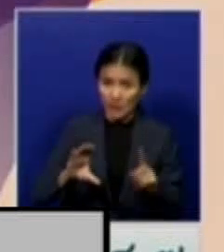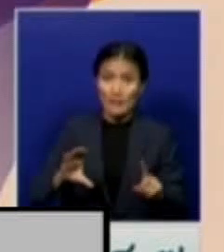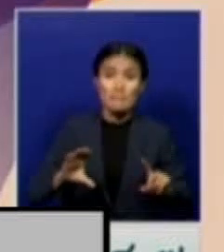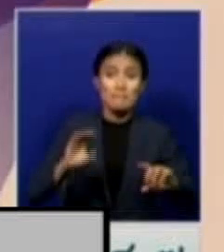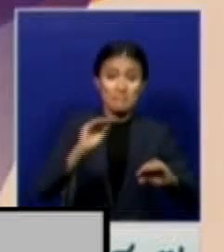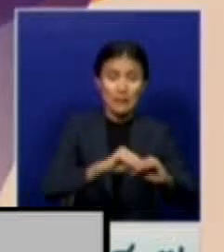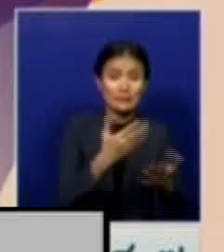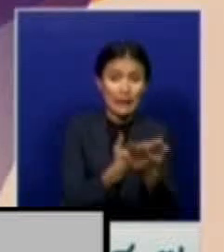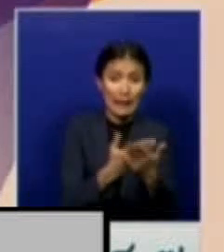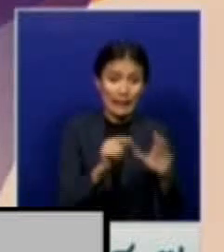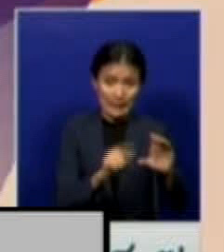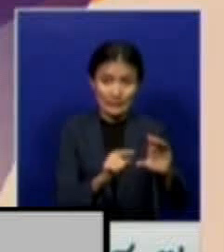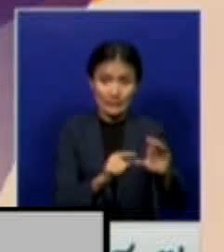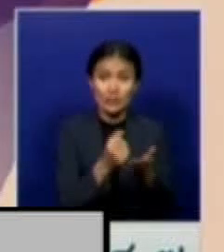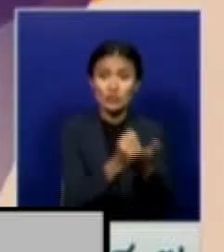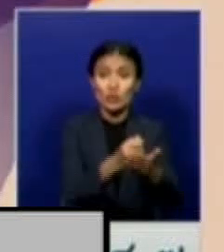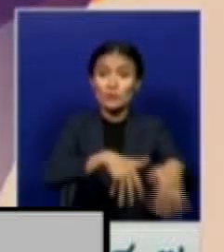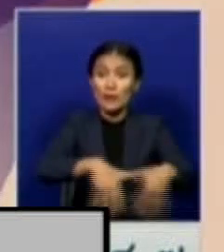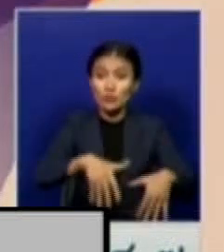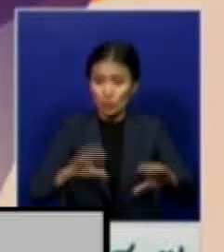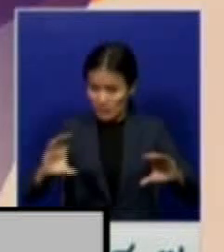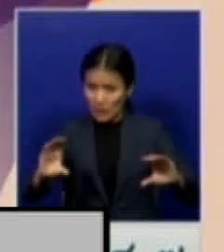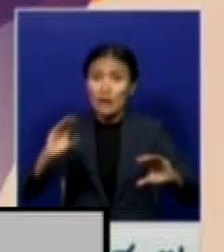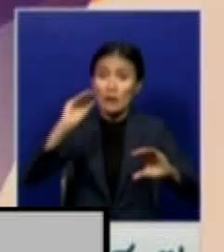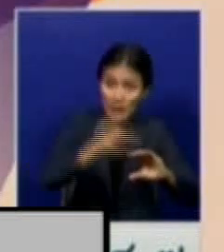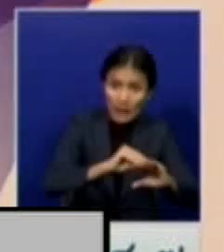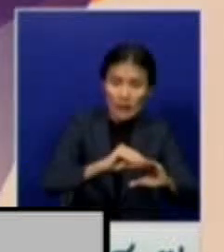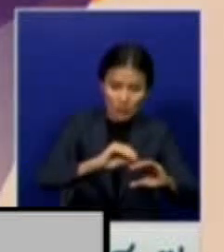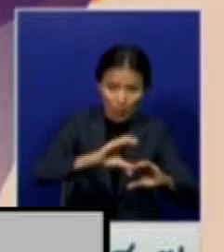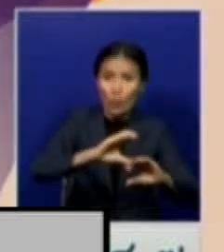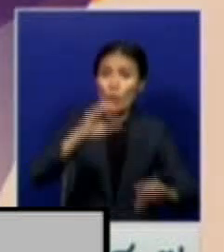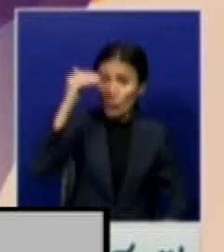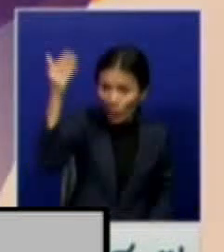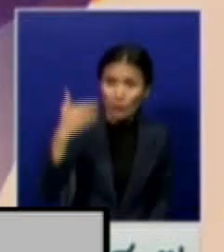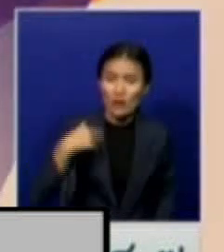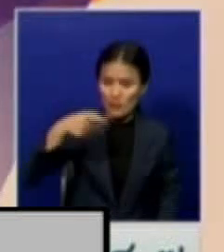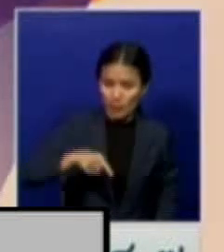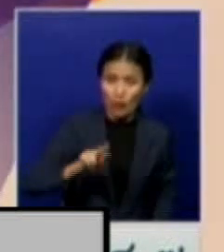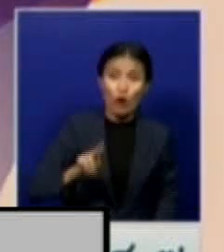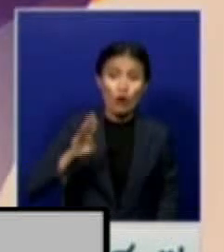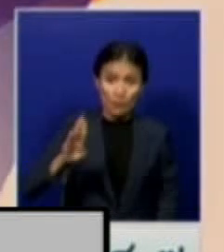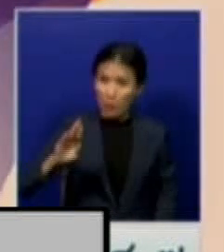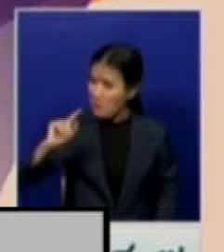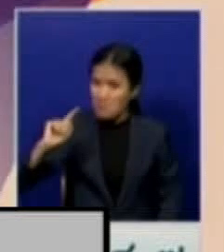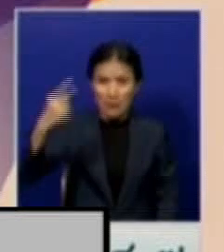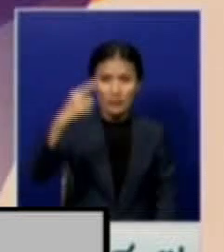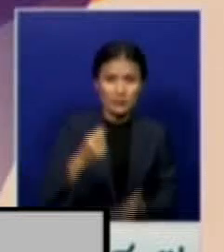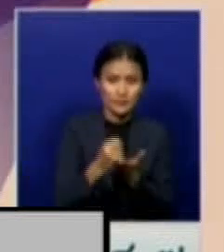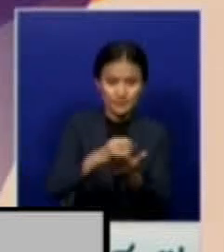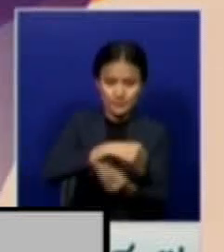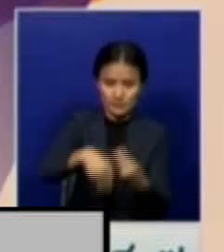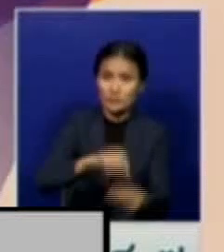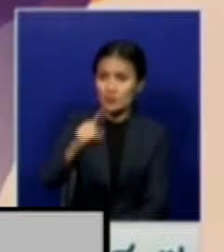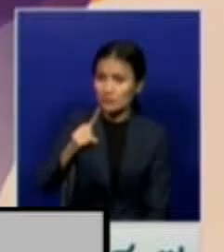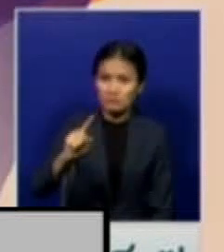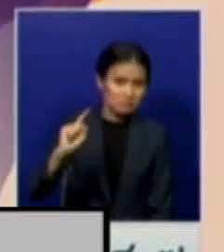ให้เพียงพอเสียก่อนแล้วออกพรบฉบับใหม่ขึ้นมาเพื่อฟื้นฟูเศรษฐกิจอย่างจริงจังและโจ